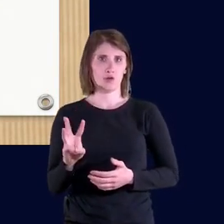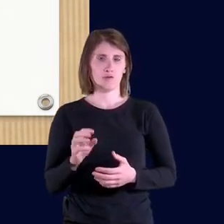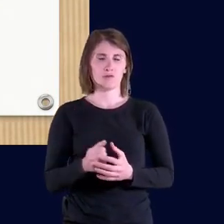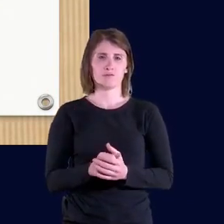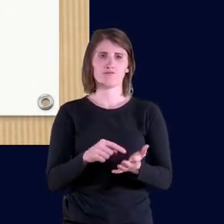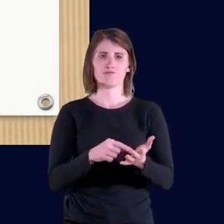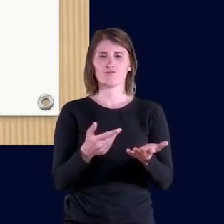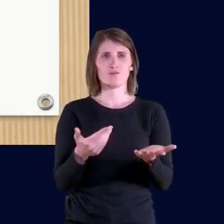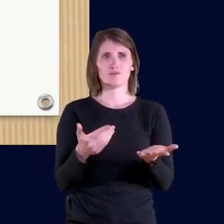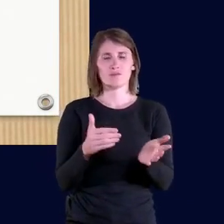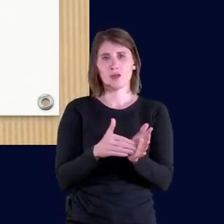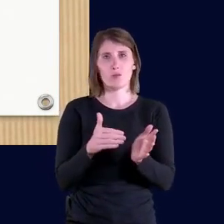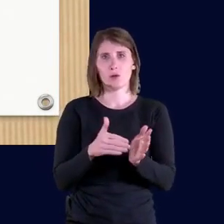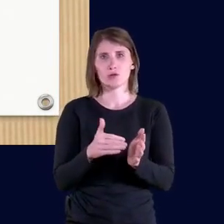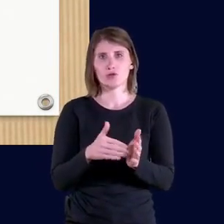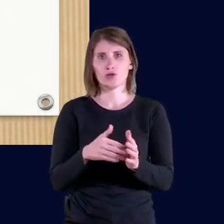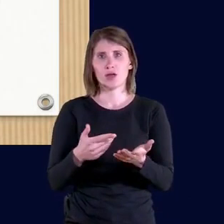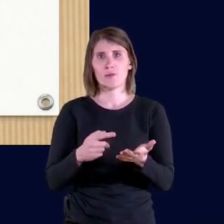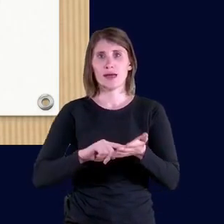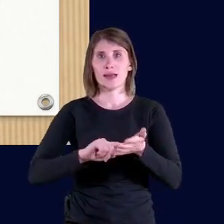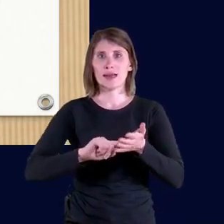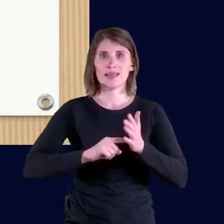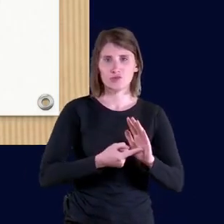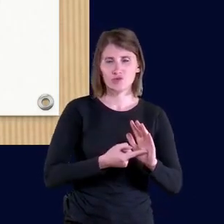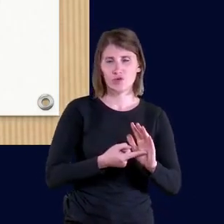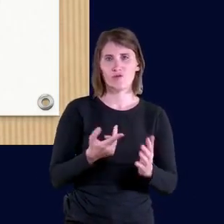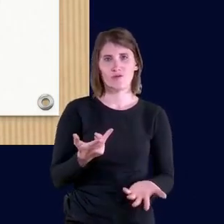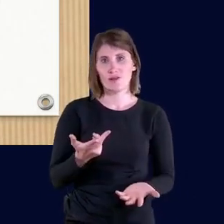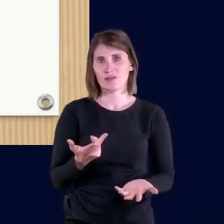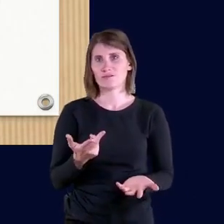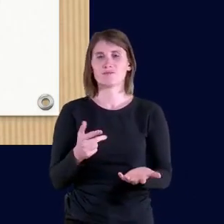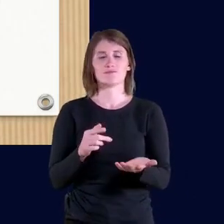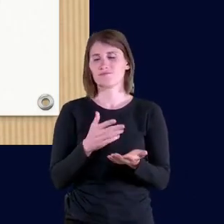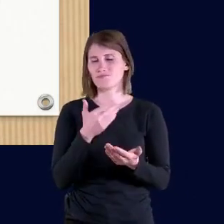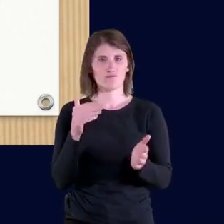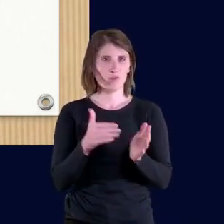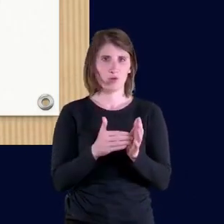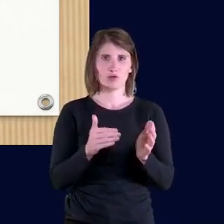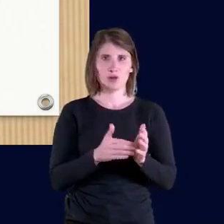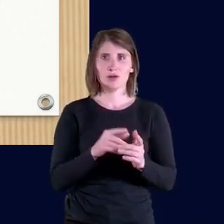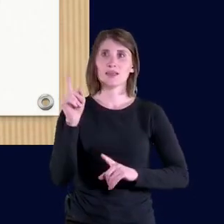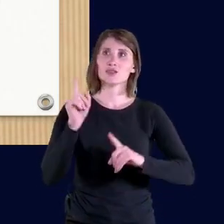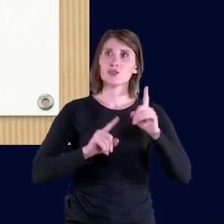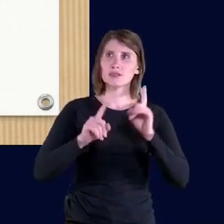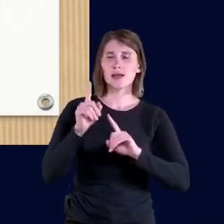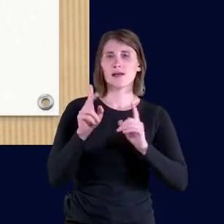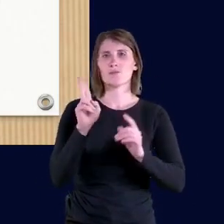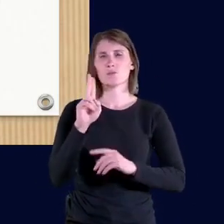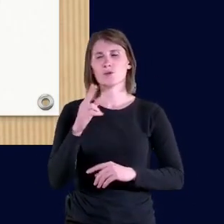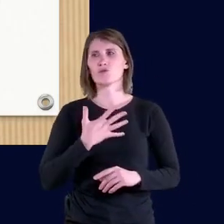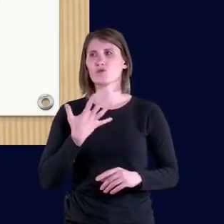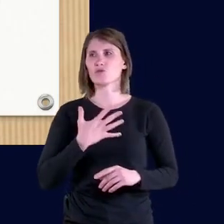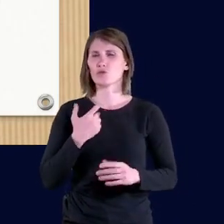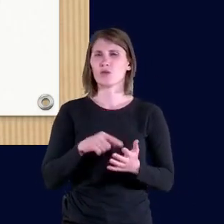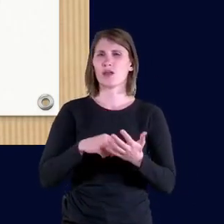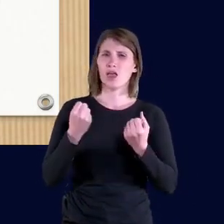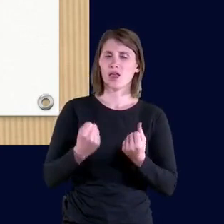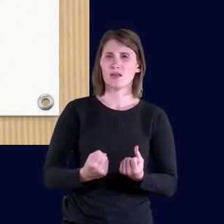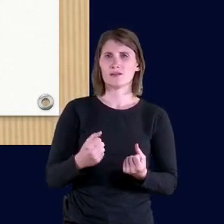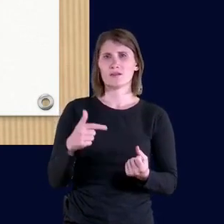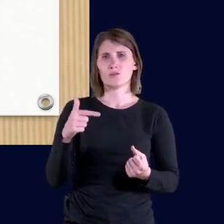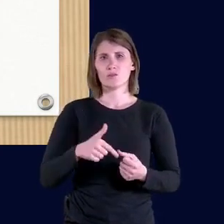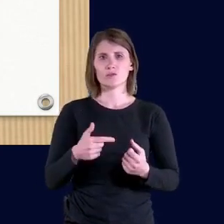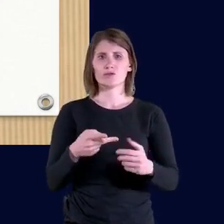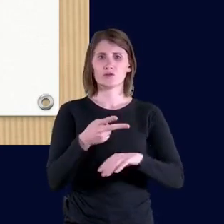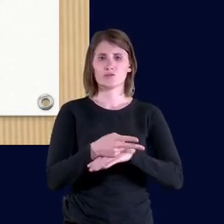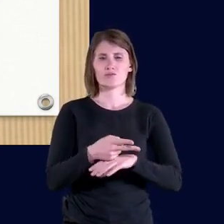korzystanie wymaga wylogowania co jest czasami przypadku niektórych serwisów dla kogoś może być utrudnieniem że na przykład musi